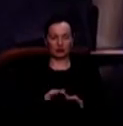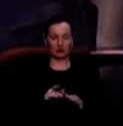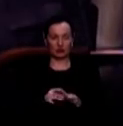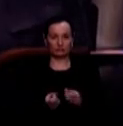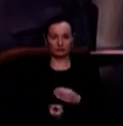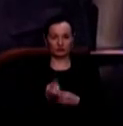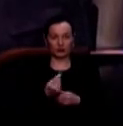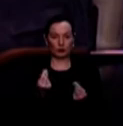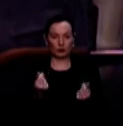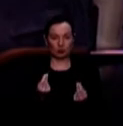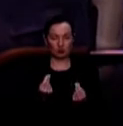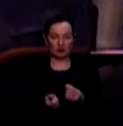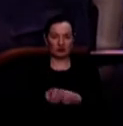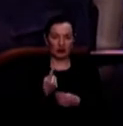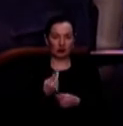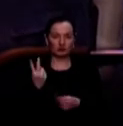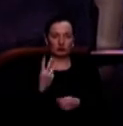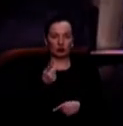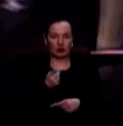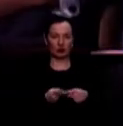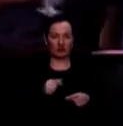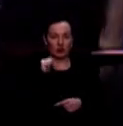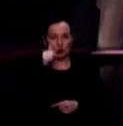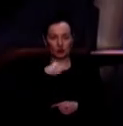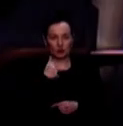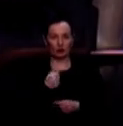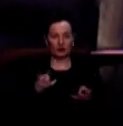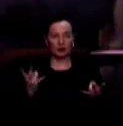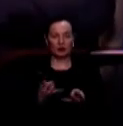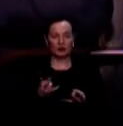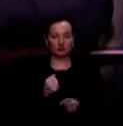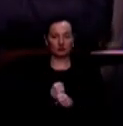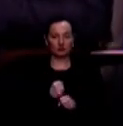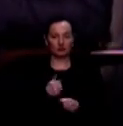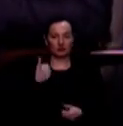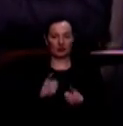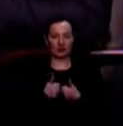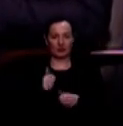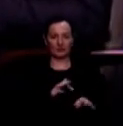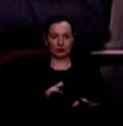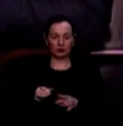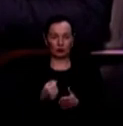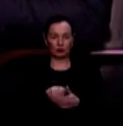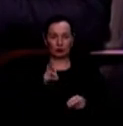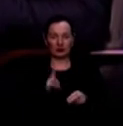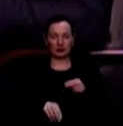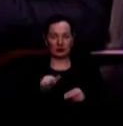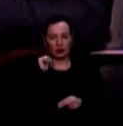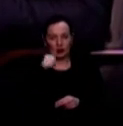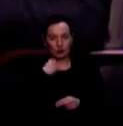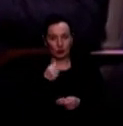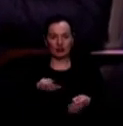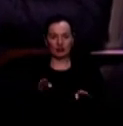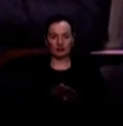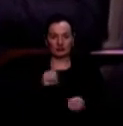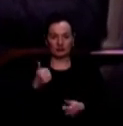там в другій половині року. І треба провести тендерні процедури і до кінця року закрити тендер і купити цю